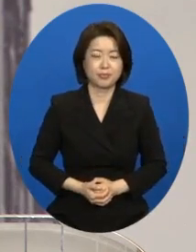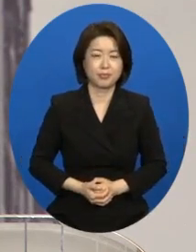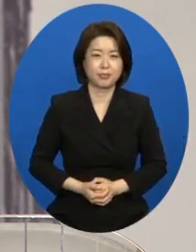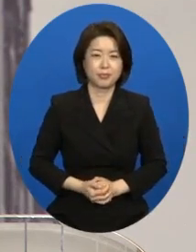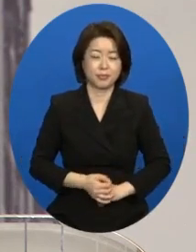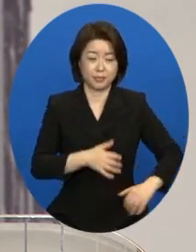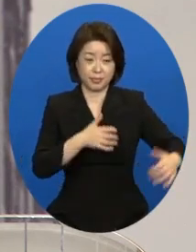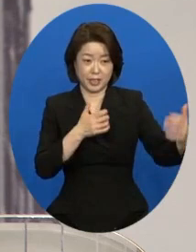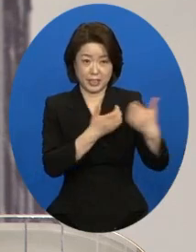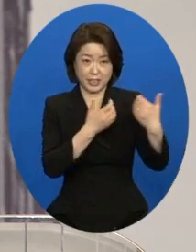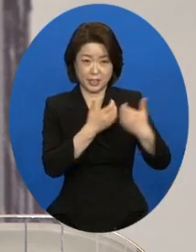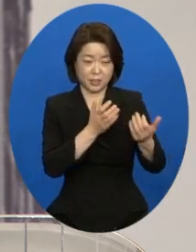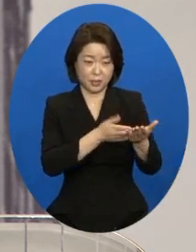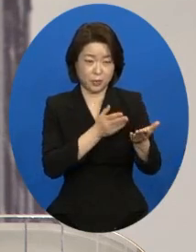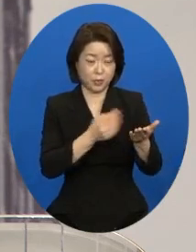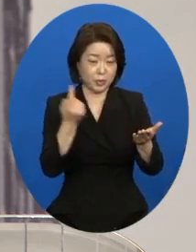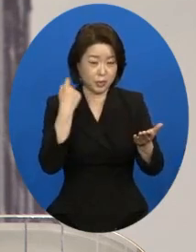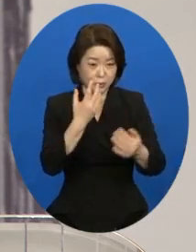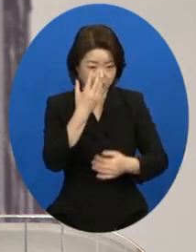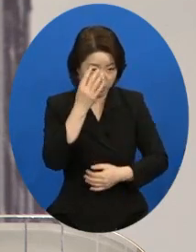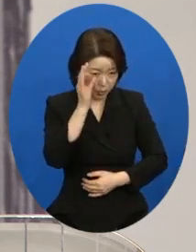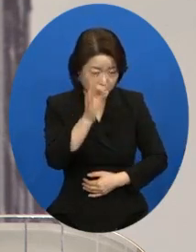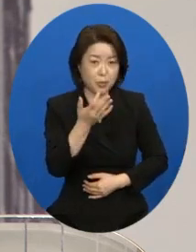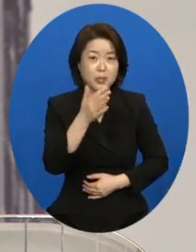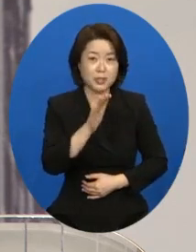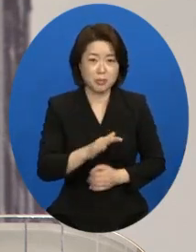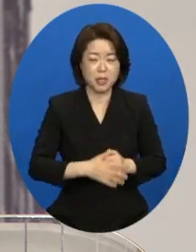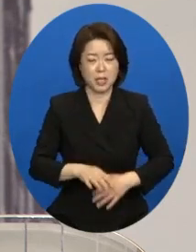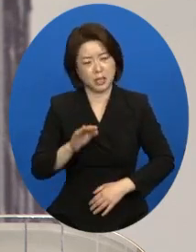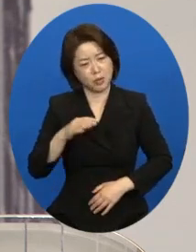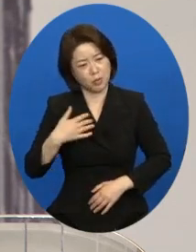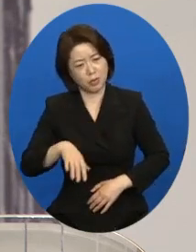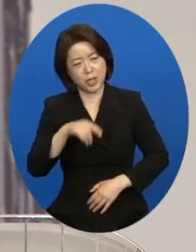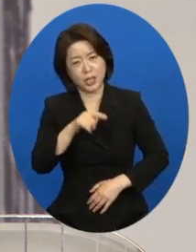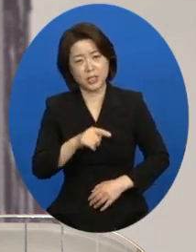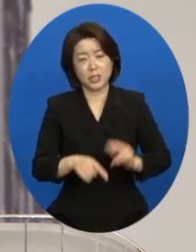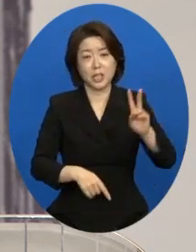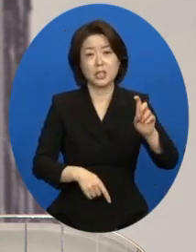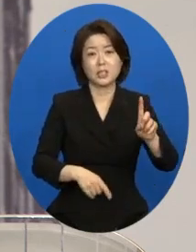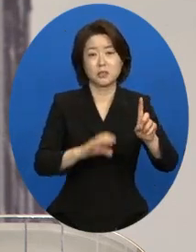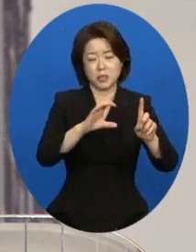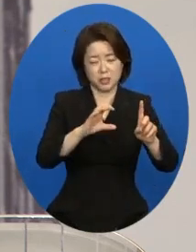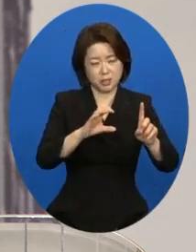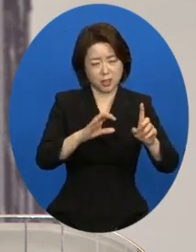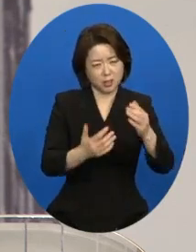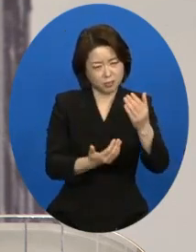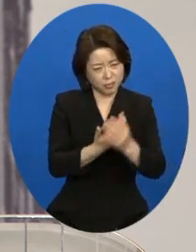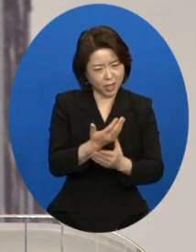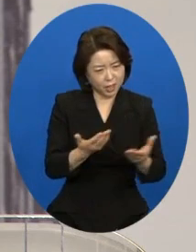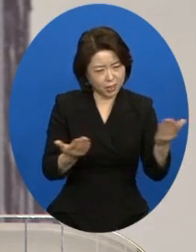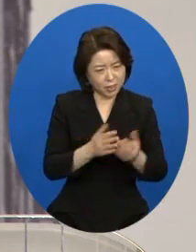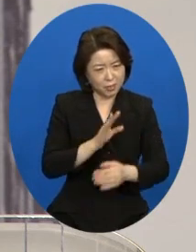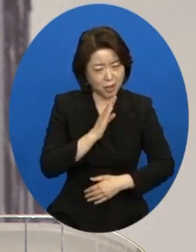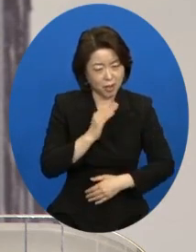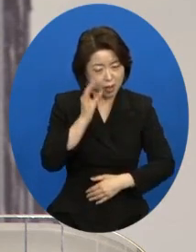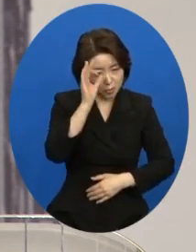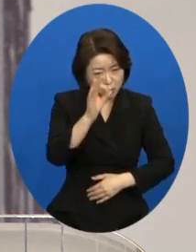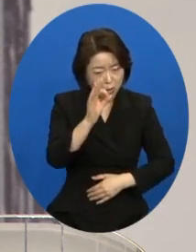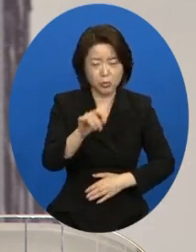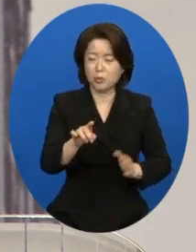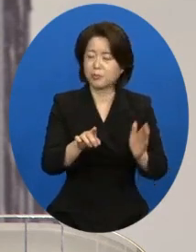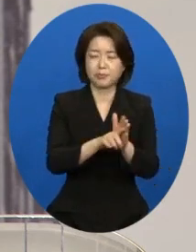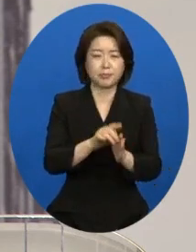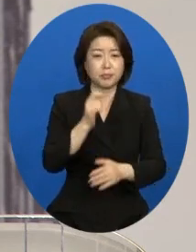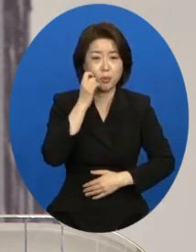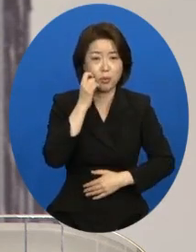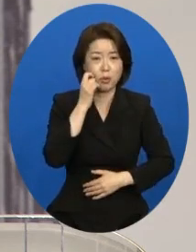전쟁의 소식을 듣고 보면서도 야, 이것이 21세기에 벌어지는 일이 맞는가? 보고도 믿겨지지 않을 정도에